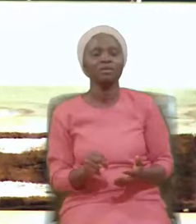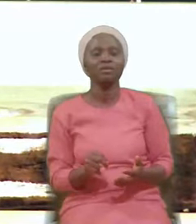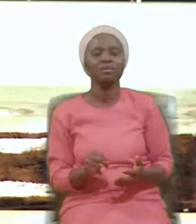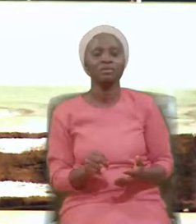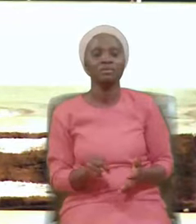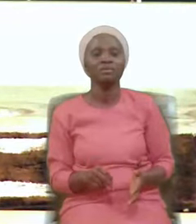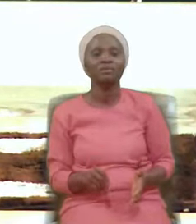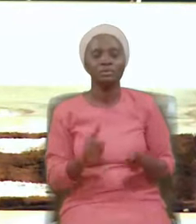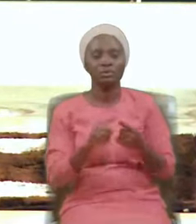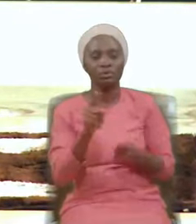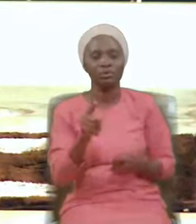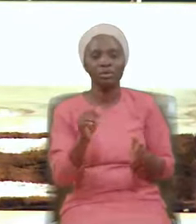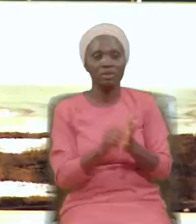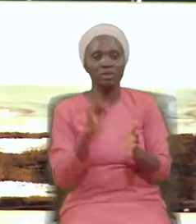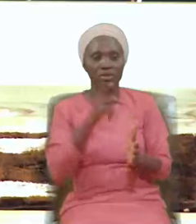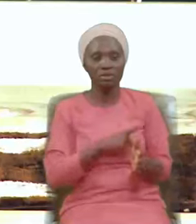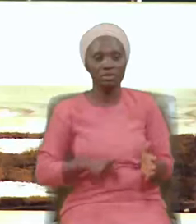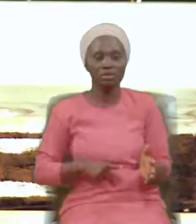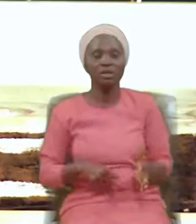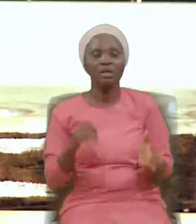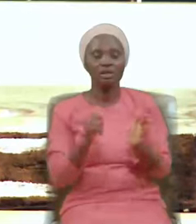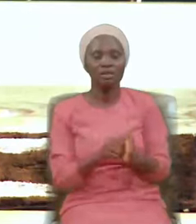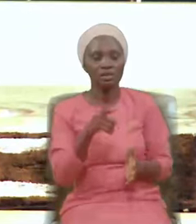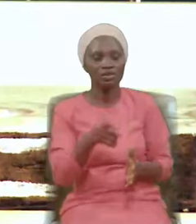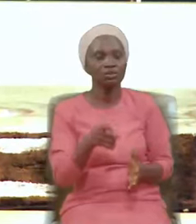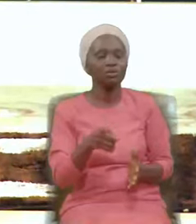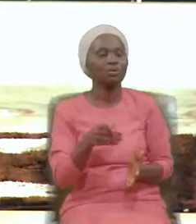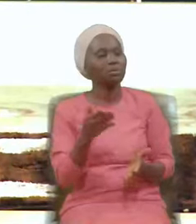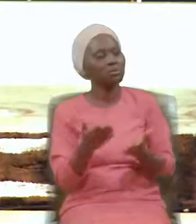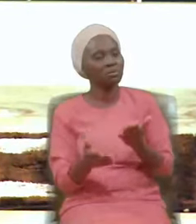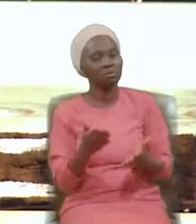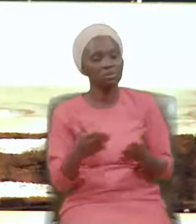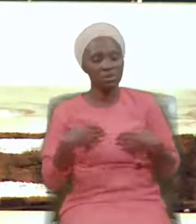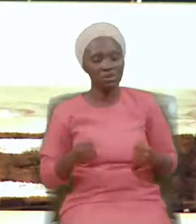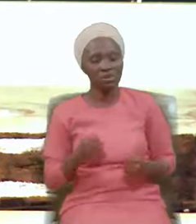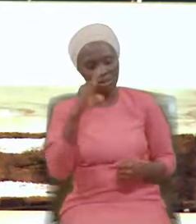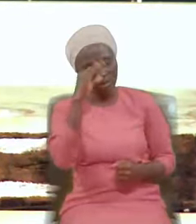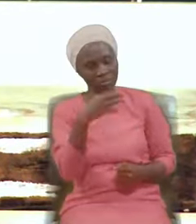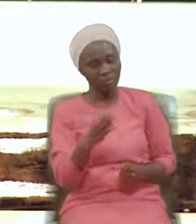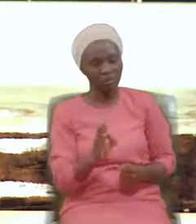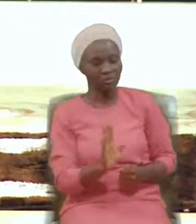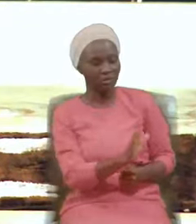afin que tu le guérisses de sa lèpre.